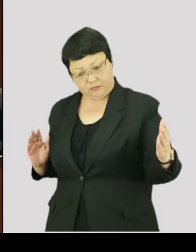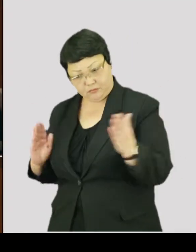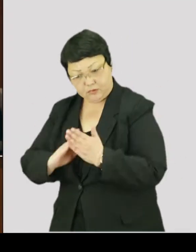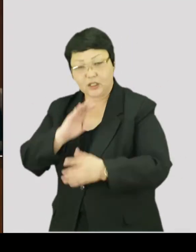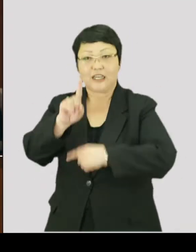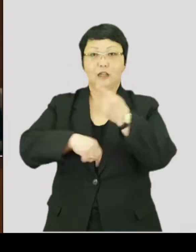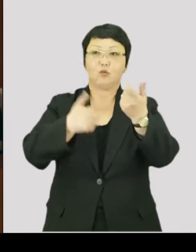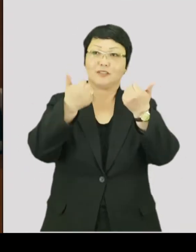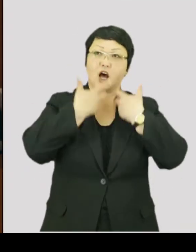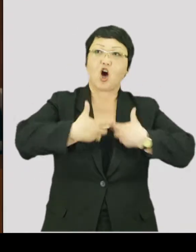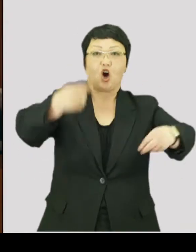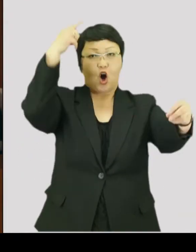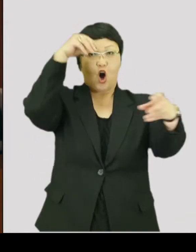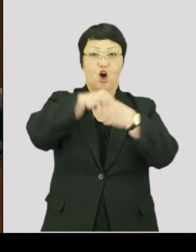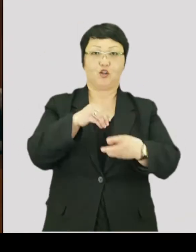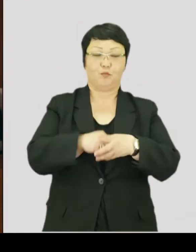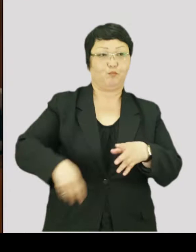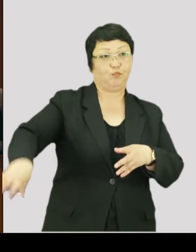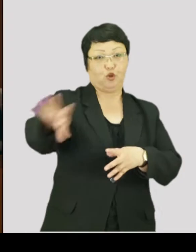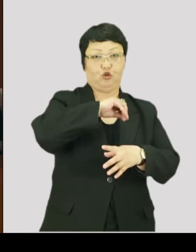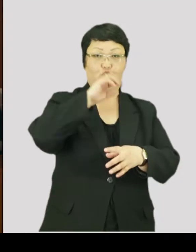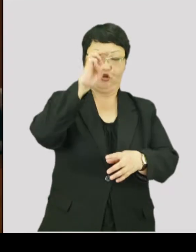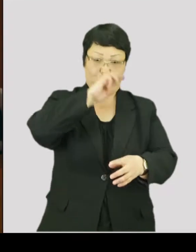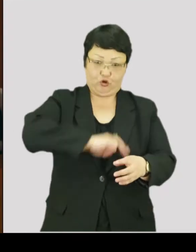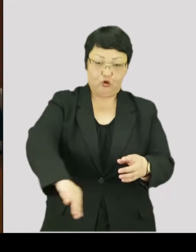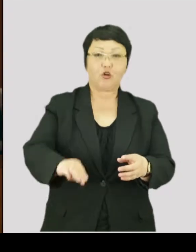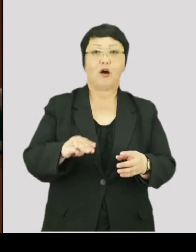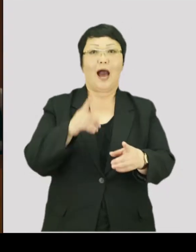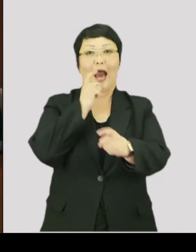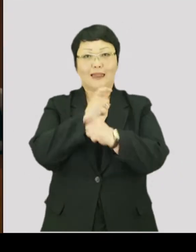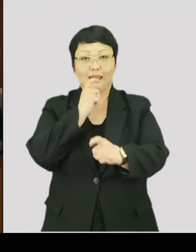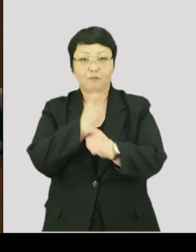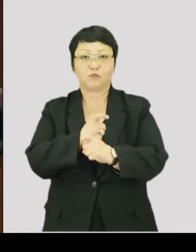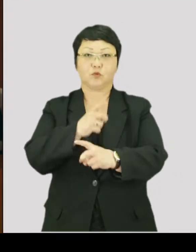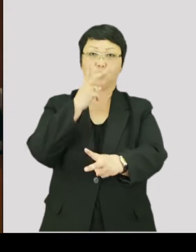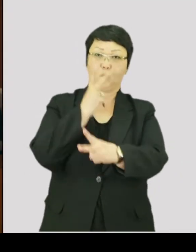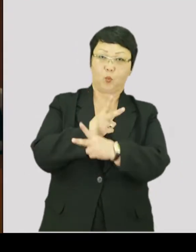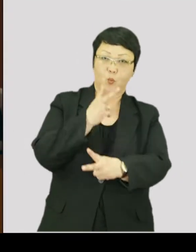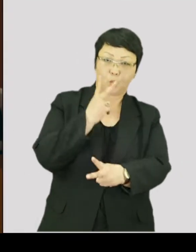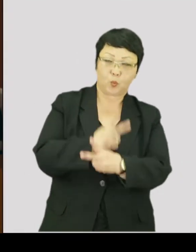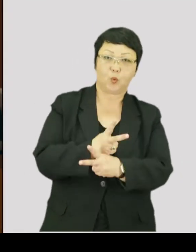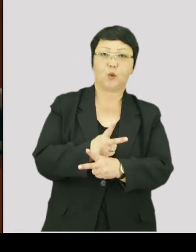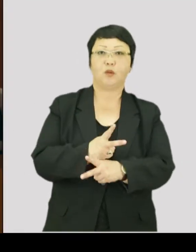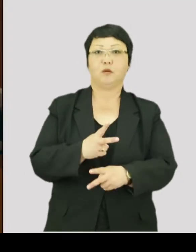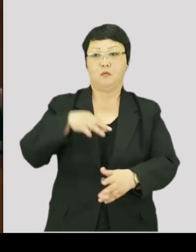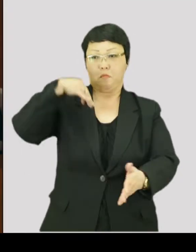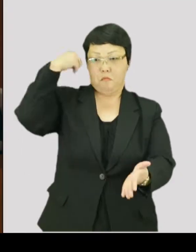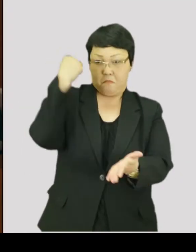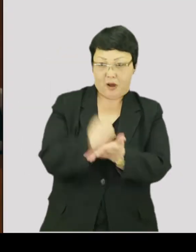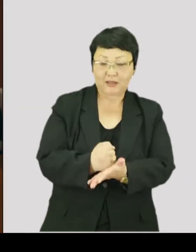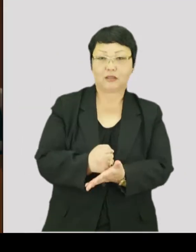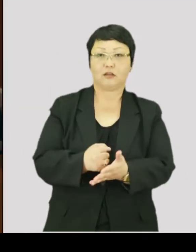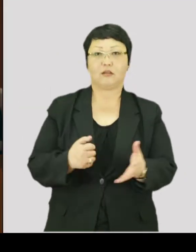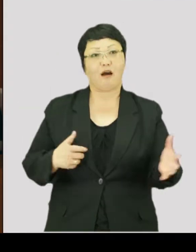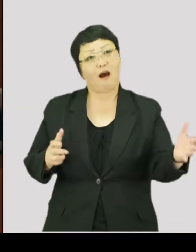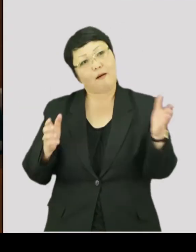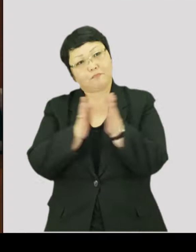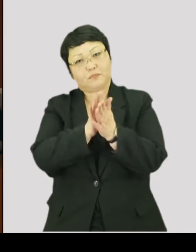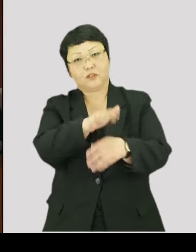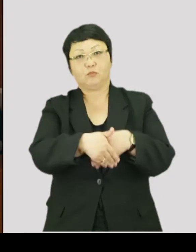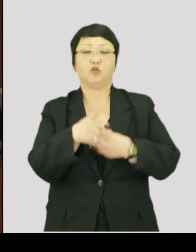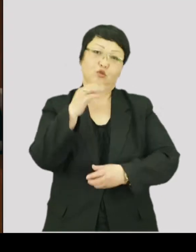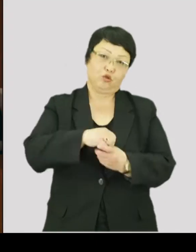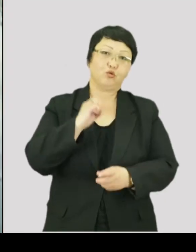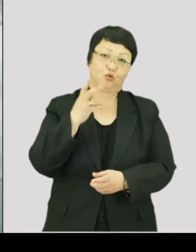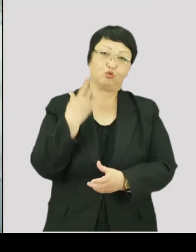сайн ойлгож бидний төлөө бас одоо ямар нэгэн шаардлагатай тэр халамж хуулийн эдэг одоо батлахад хамтарч